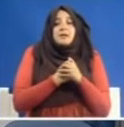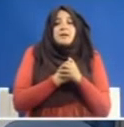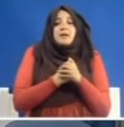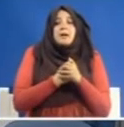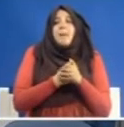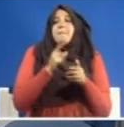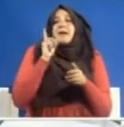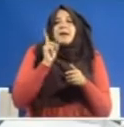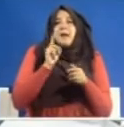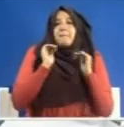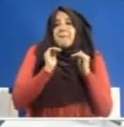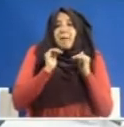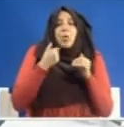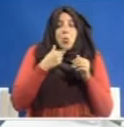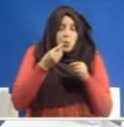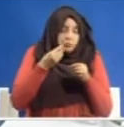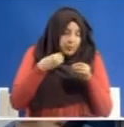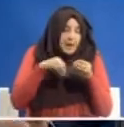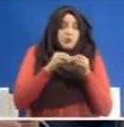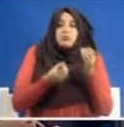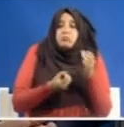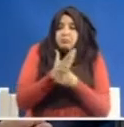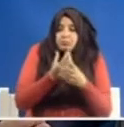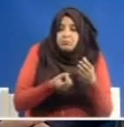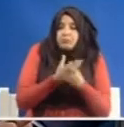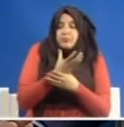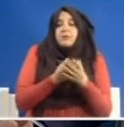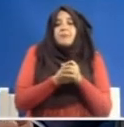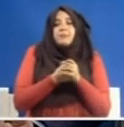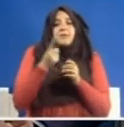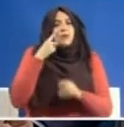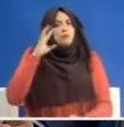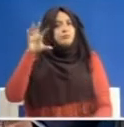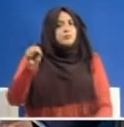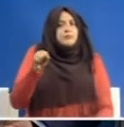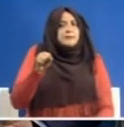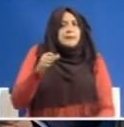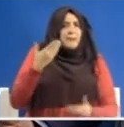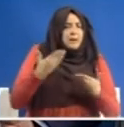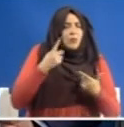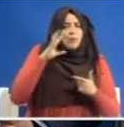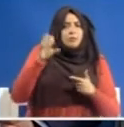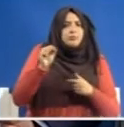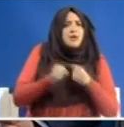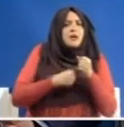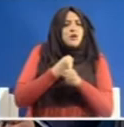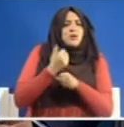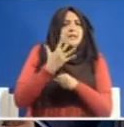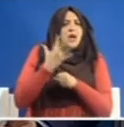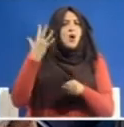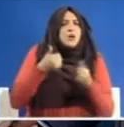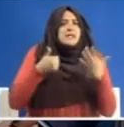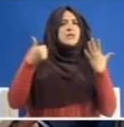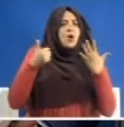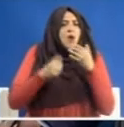يترك جله. الشيخ سعيد، اليوم أصبحنا نرى أطفالا في مقتبل يعني الأعمار 5 سنوات إلى